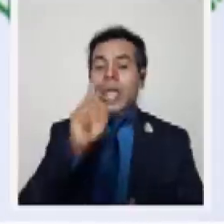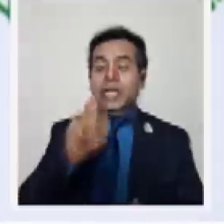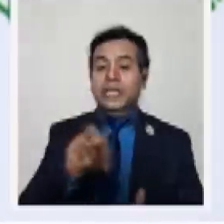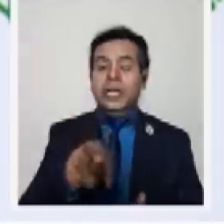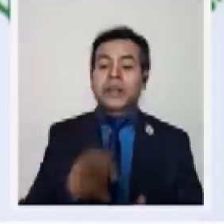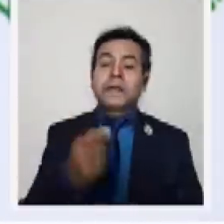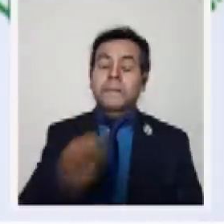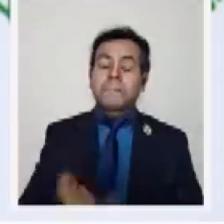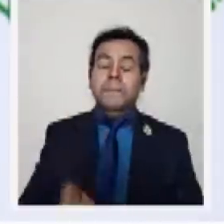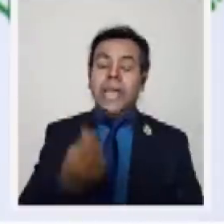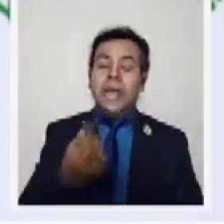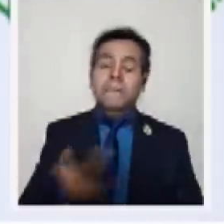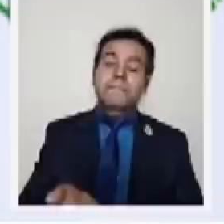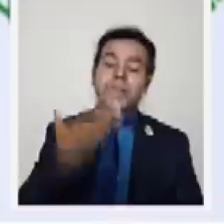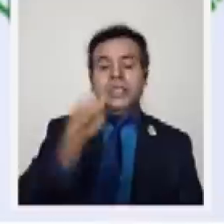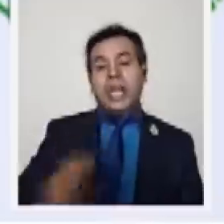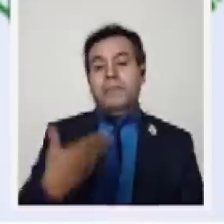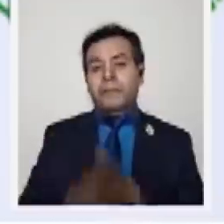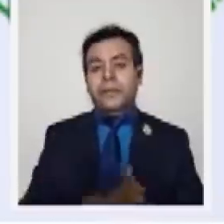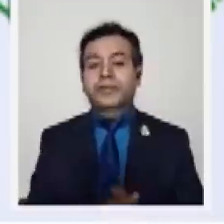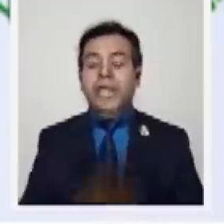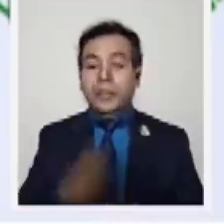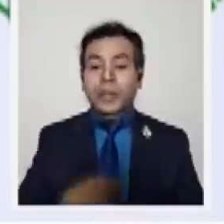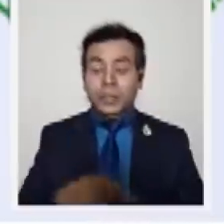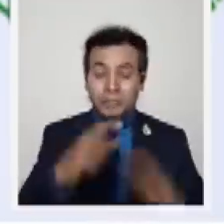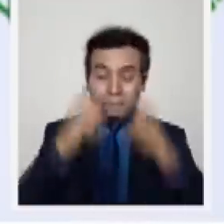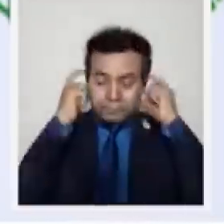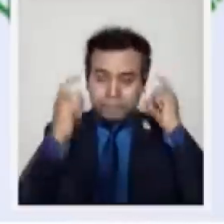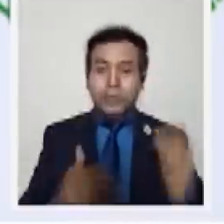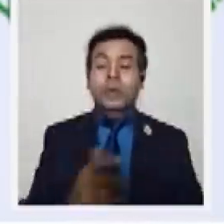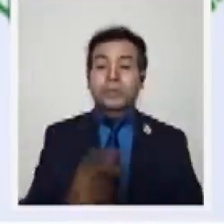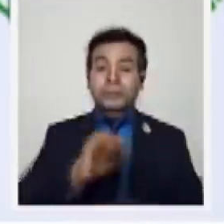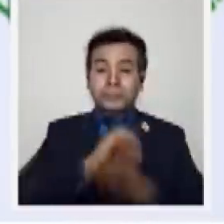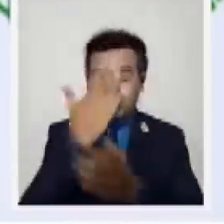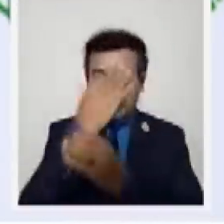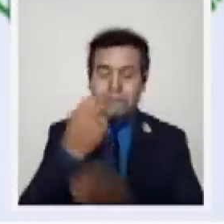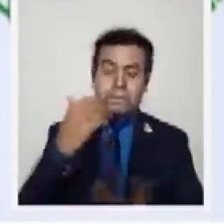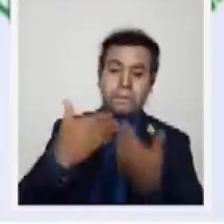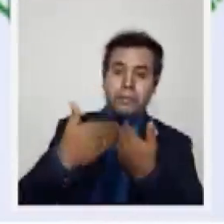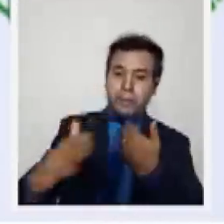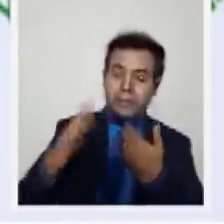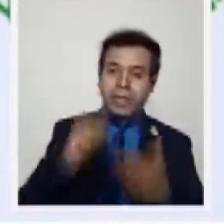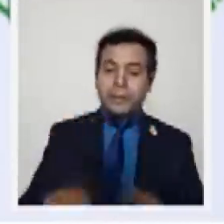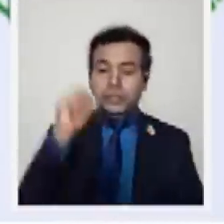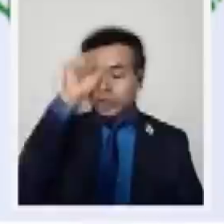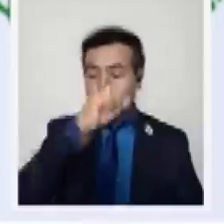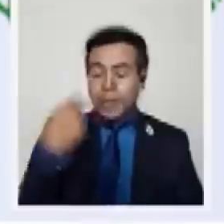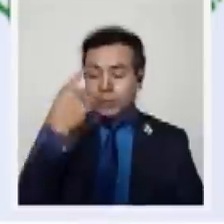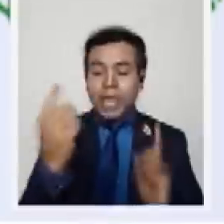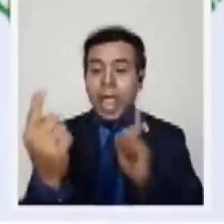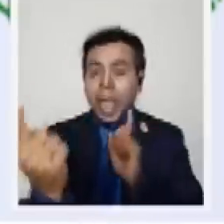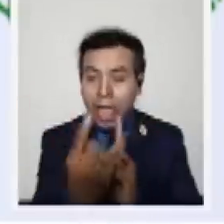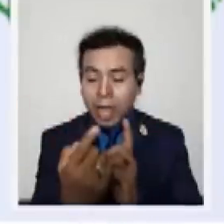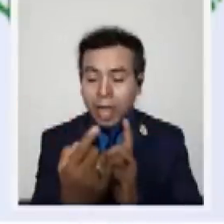দোকানে বা যে কোনো আড্ডা অনেকে মাস্ক পরিধান করছেন না। আমি এই ক্ষেত্রে আমাদের যারা মিডিয়া আছেন, প্রিন্ট মিডিয়া, ইলেকট্রনিক